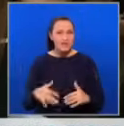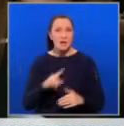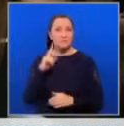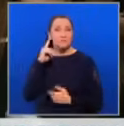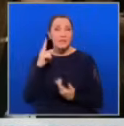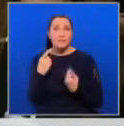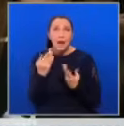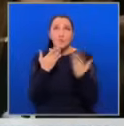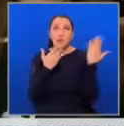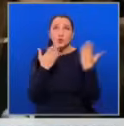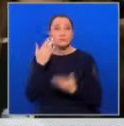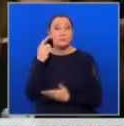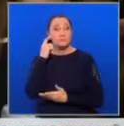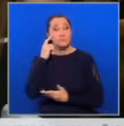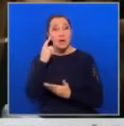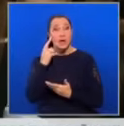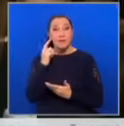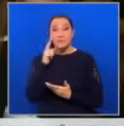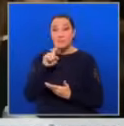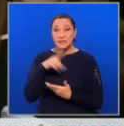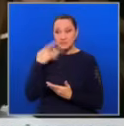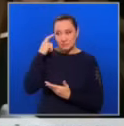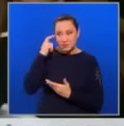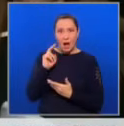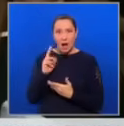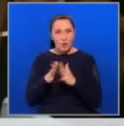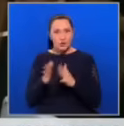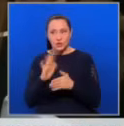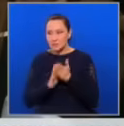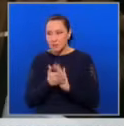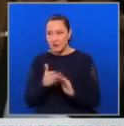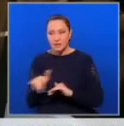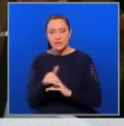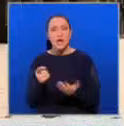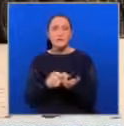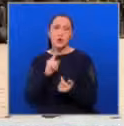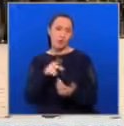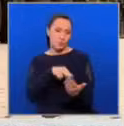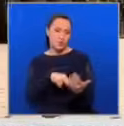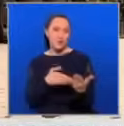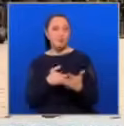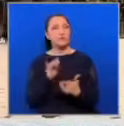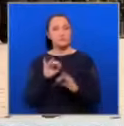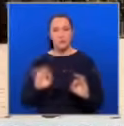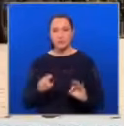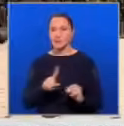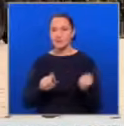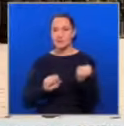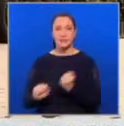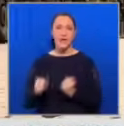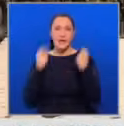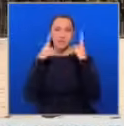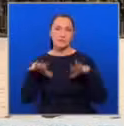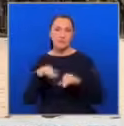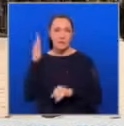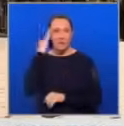не мисля така хората ще се справят на границата така че всеки който прочете тези мотиви ще му бъде ясно не закъсня и реакцията на властта